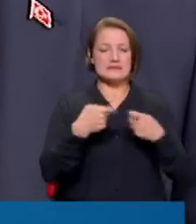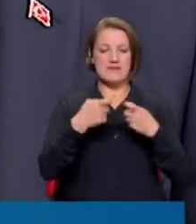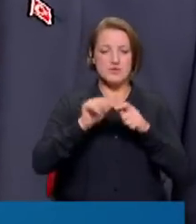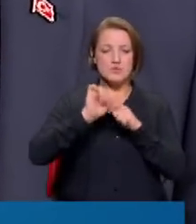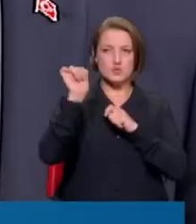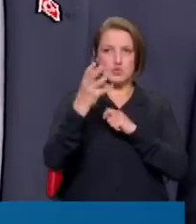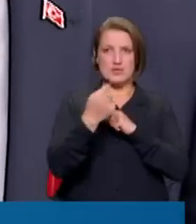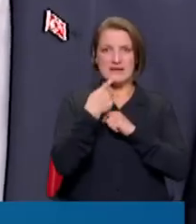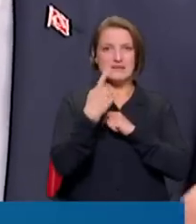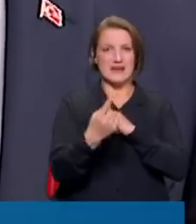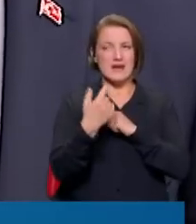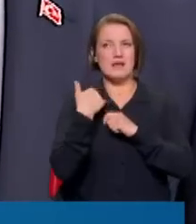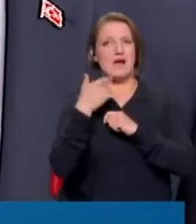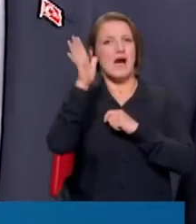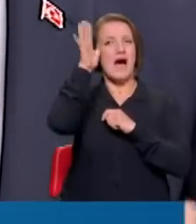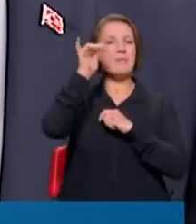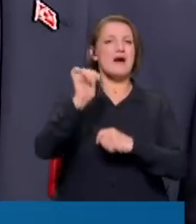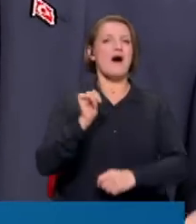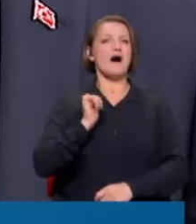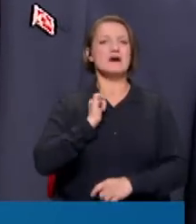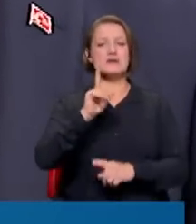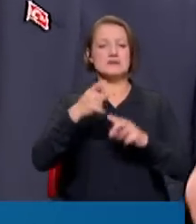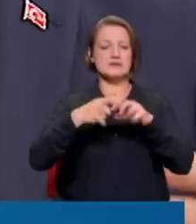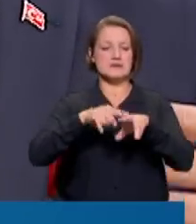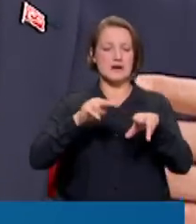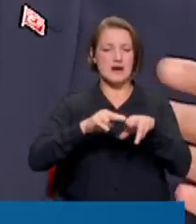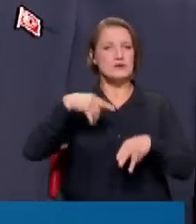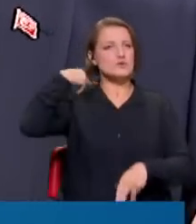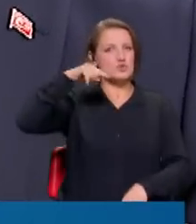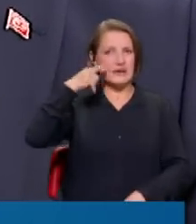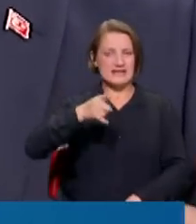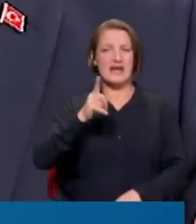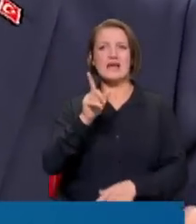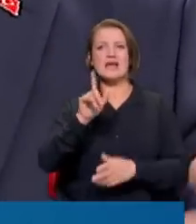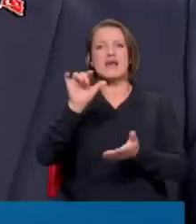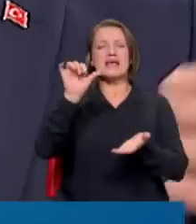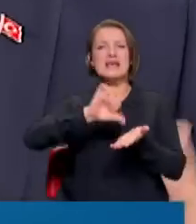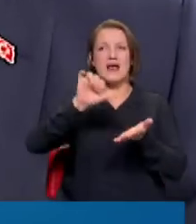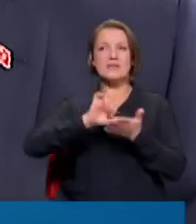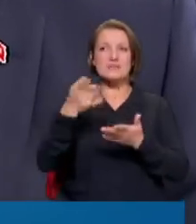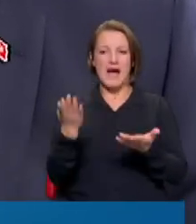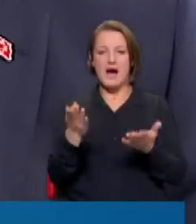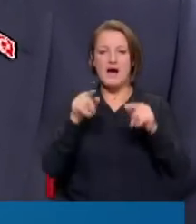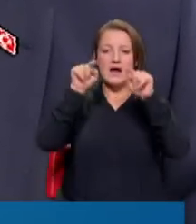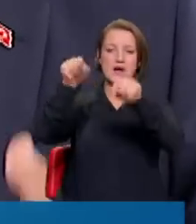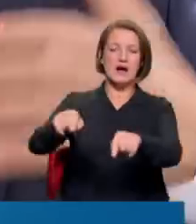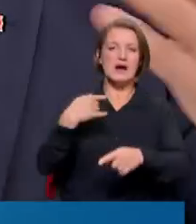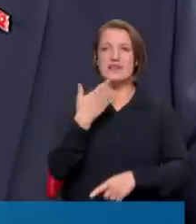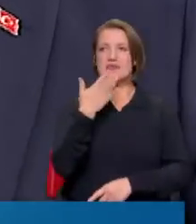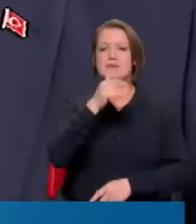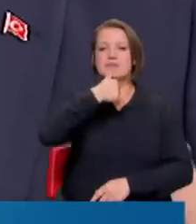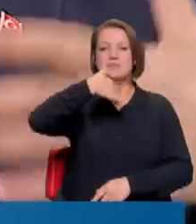derken ABD askerlerinin Irak'ta Suriye'de ya da İran'da sahne almalarını kastetmiyorum